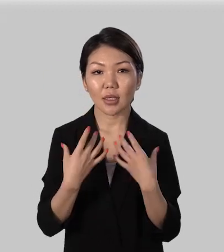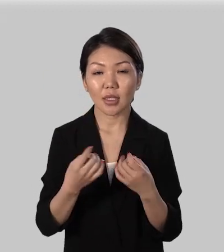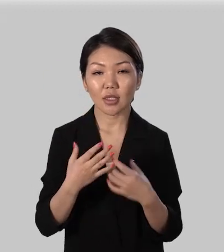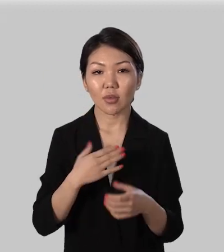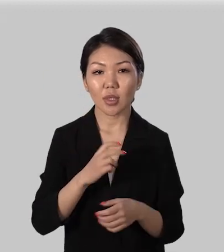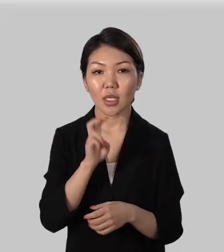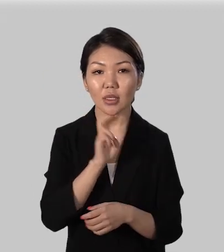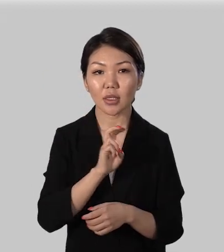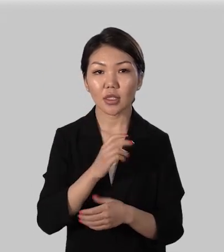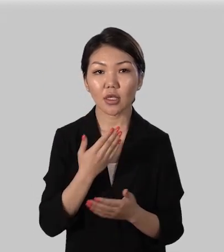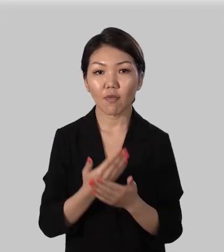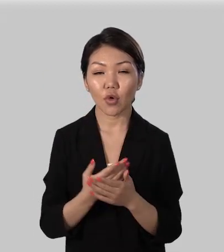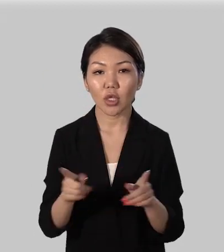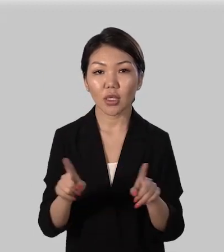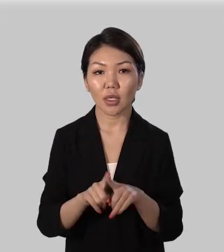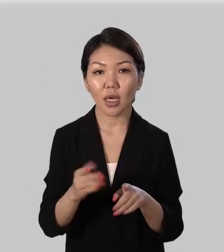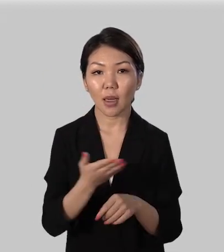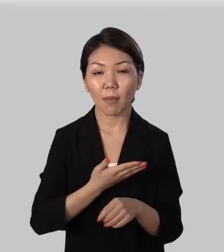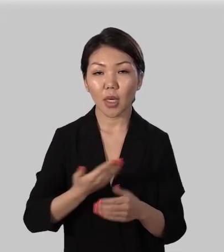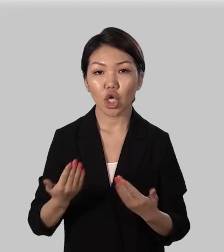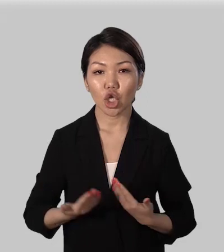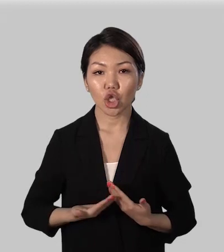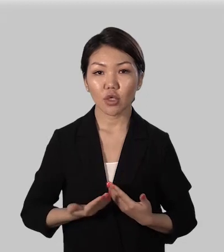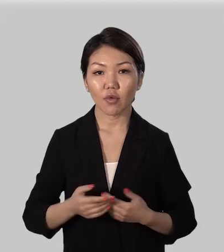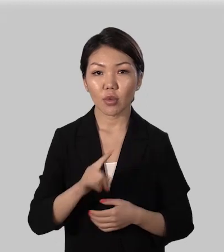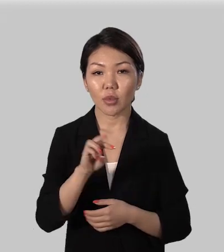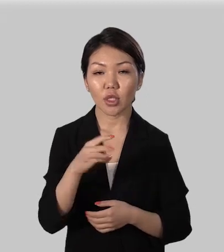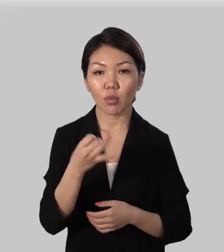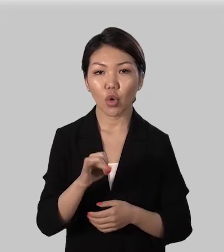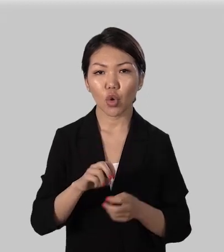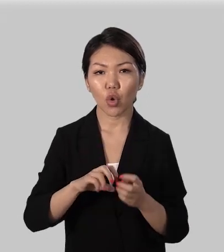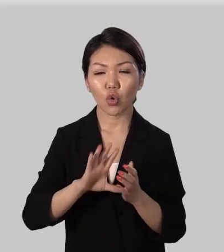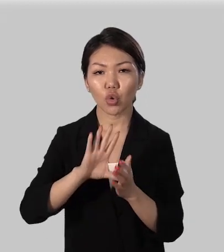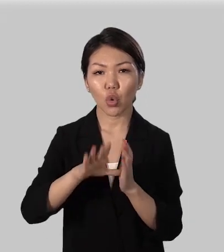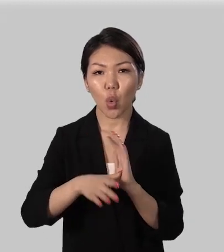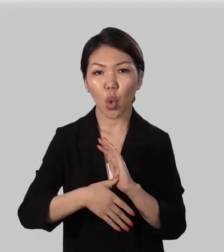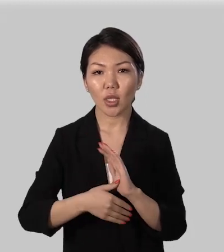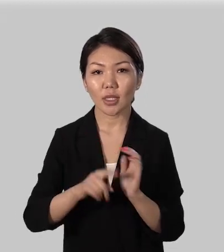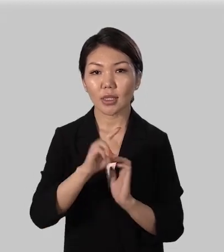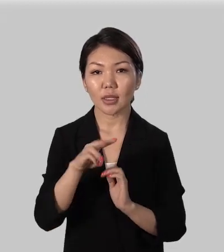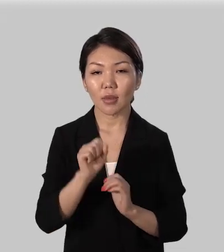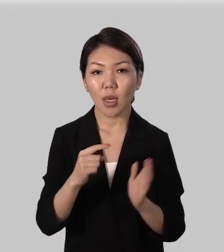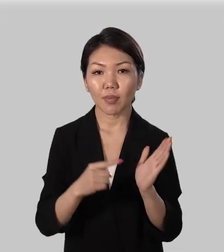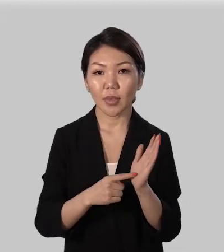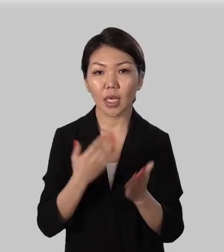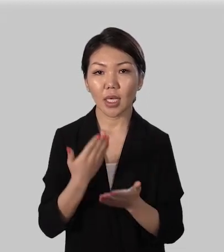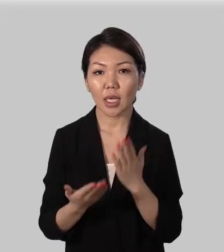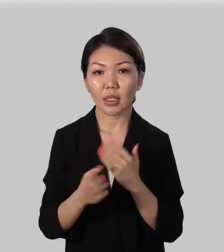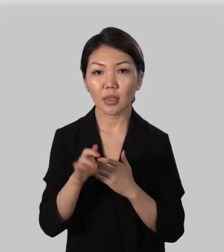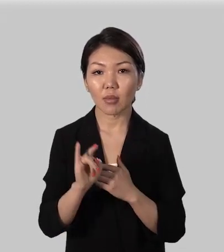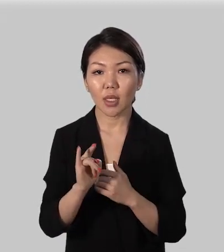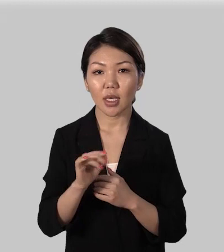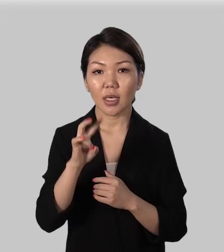вот так мы живем зимой долго тянется зима если бы не деда вы сказки